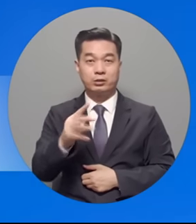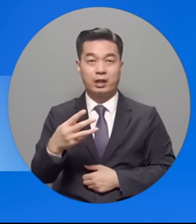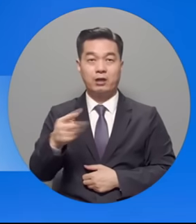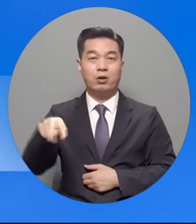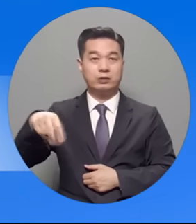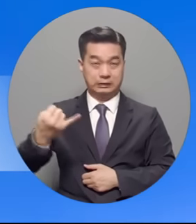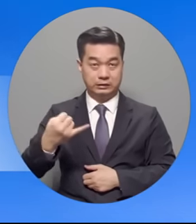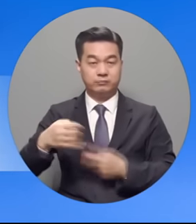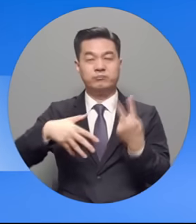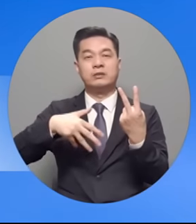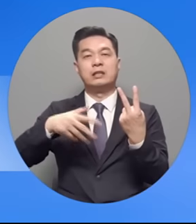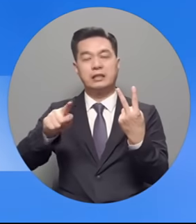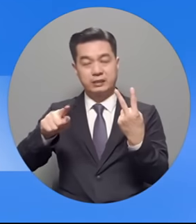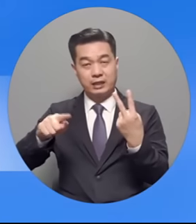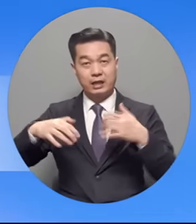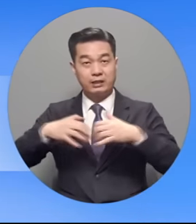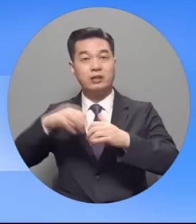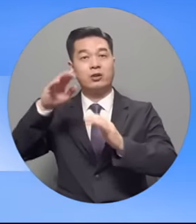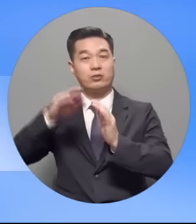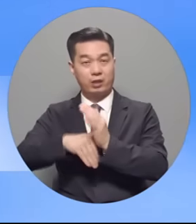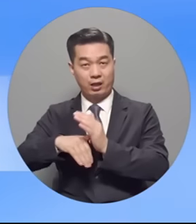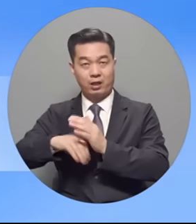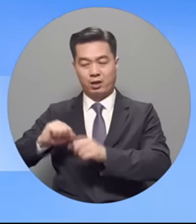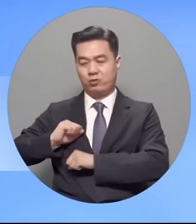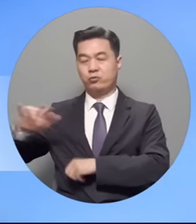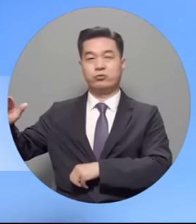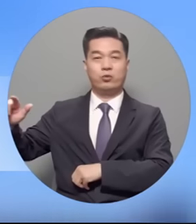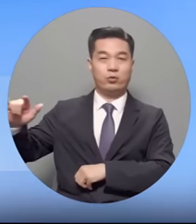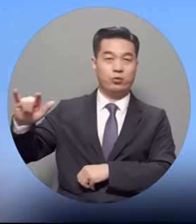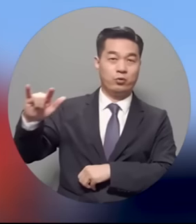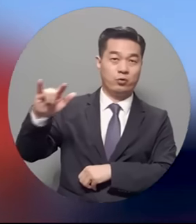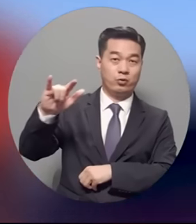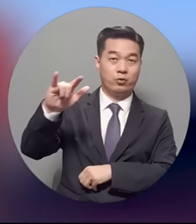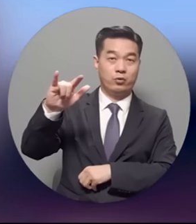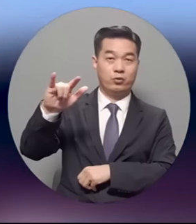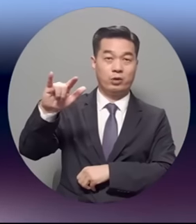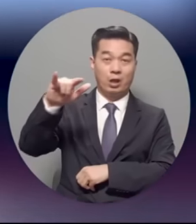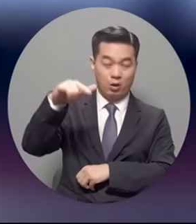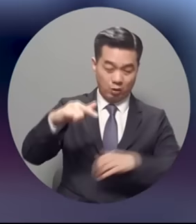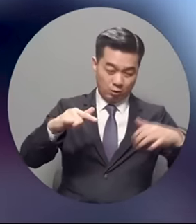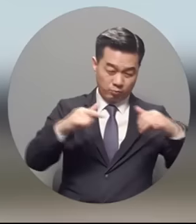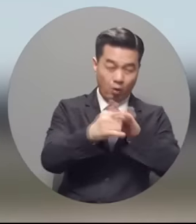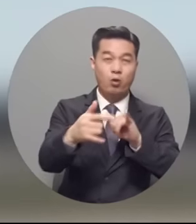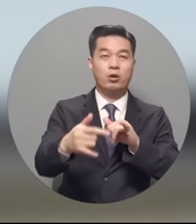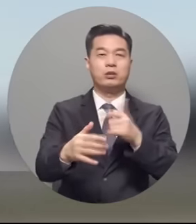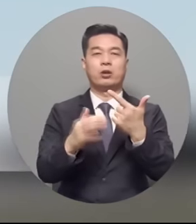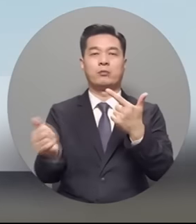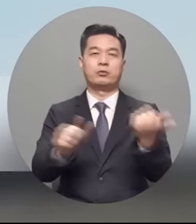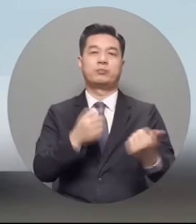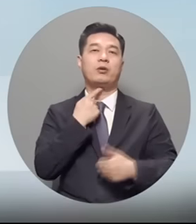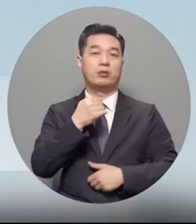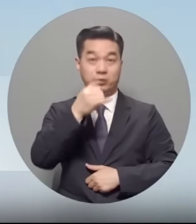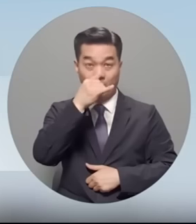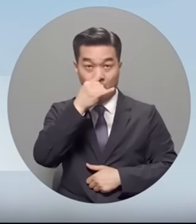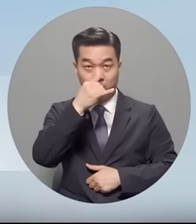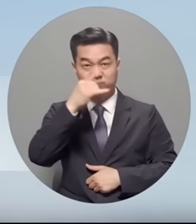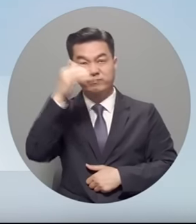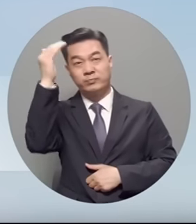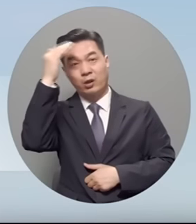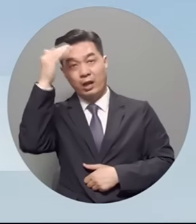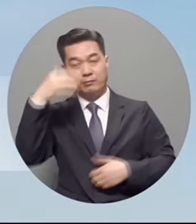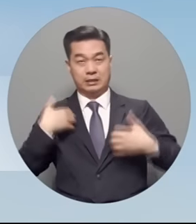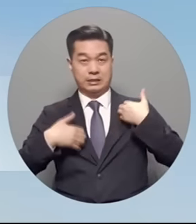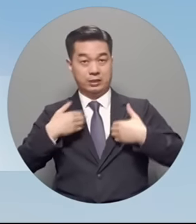대전 군용기들이 에어쇼 도중 충돌해 6명이 숨지기도 했습니다. 전문가들은 관람객들에게